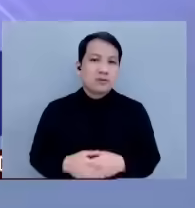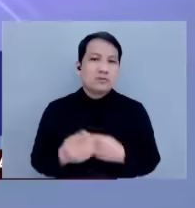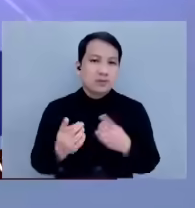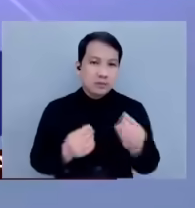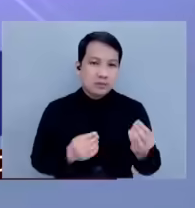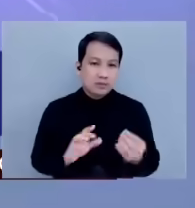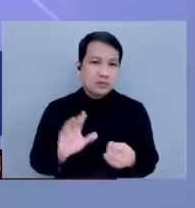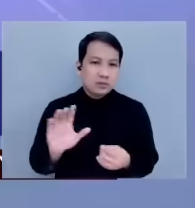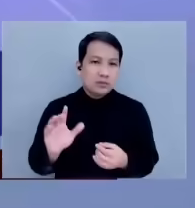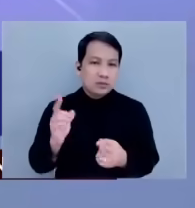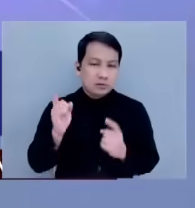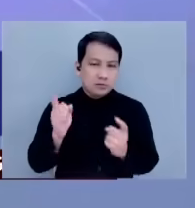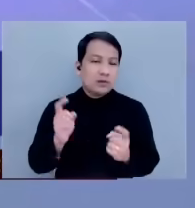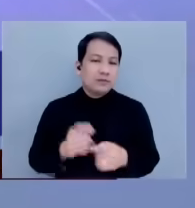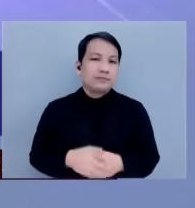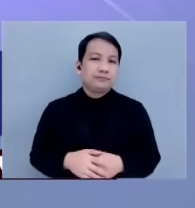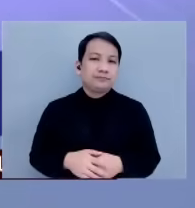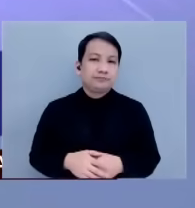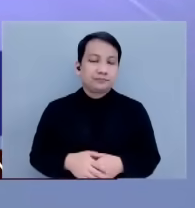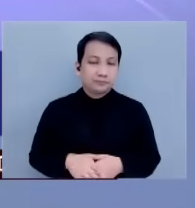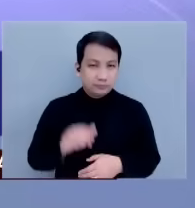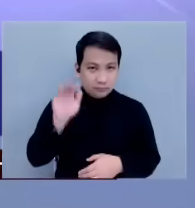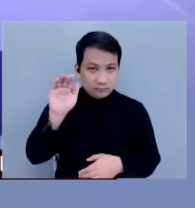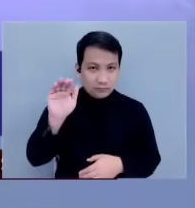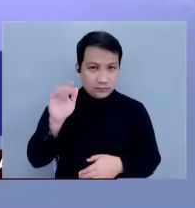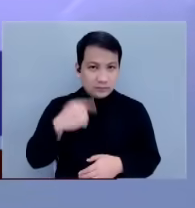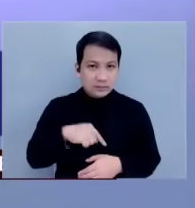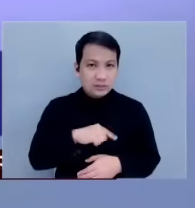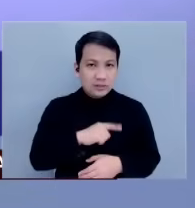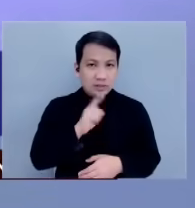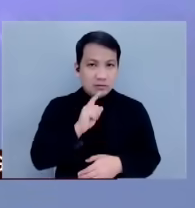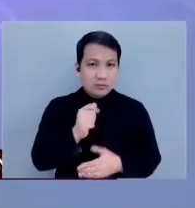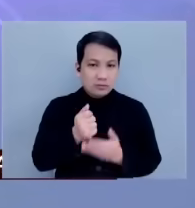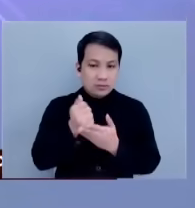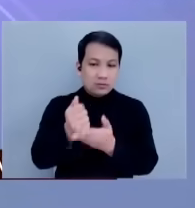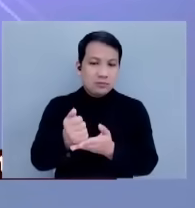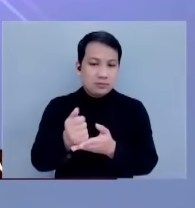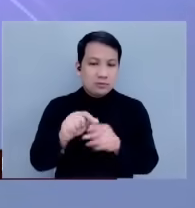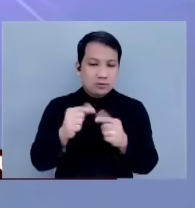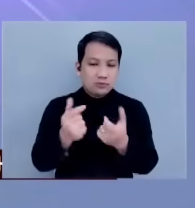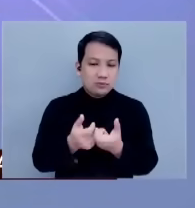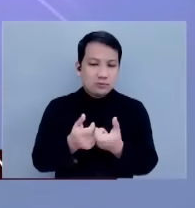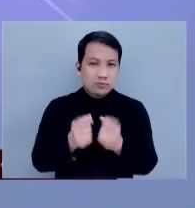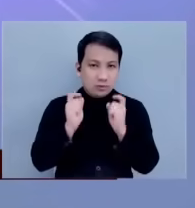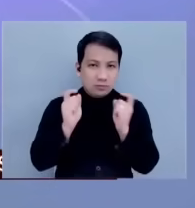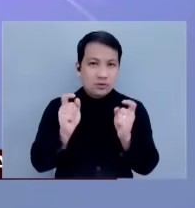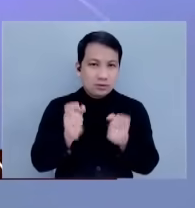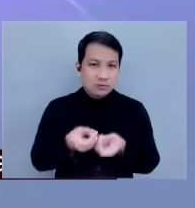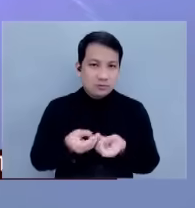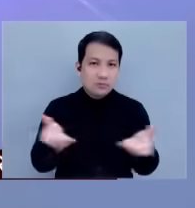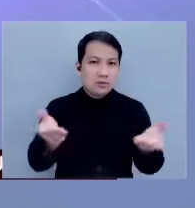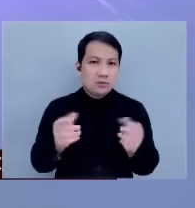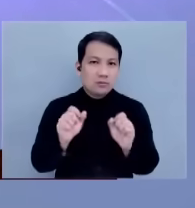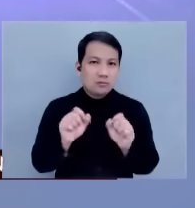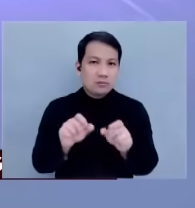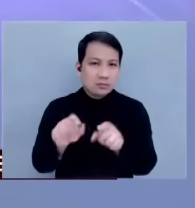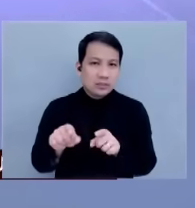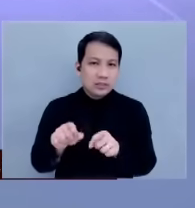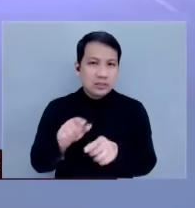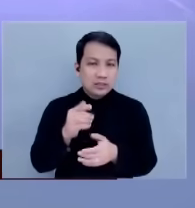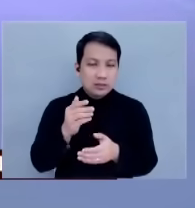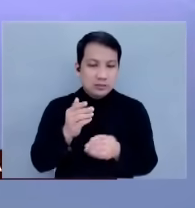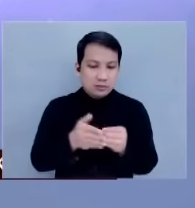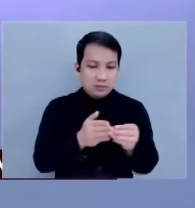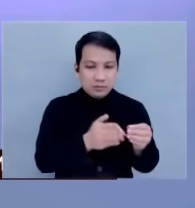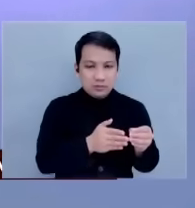kaagad. Nakikipagtulungan na rin sila sa iba't ibang grupo para mapadali ang pagbebenta ng mga kamatis.